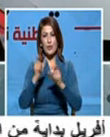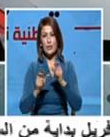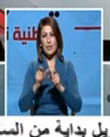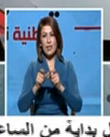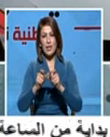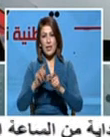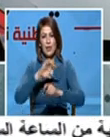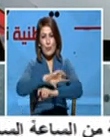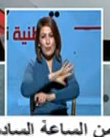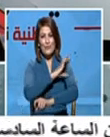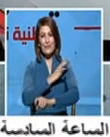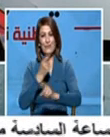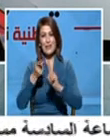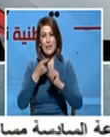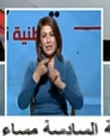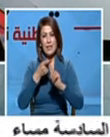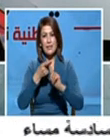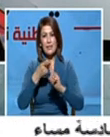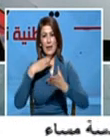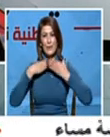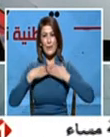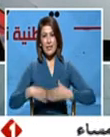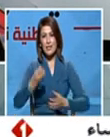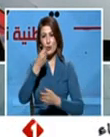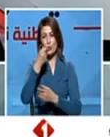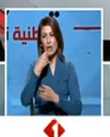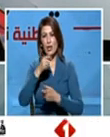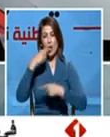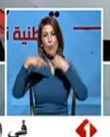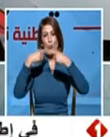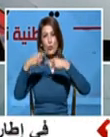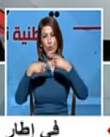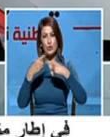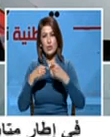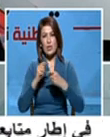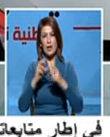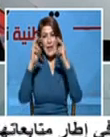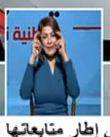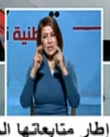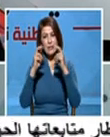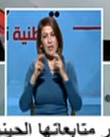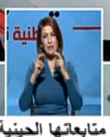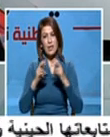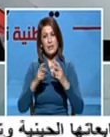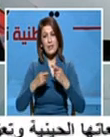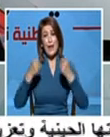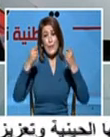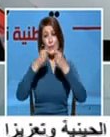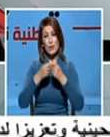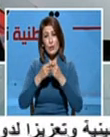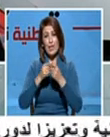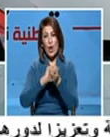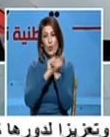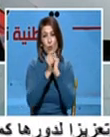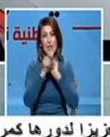فيرتبرال لا سبوندلارتريت هو الدواء نتاعهم ياخذوها على طول. قلنا لهم راهو تحاولوا تنقصوا لو ماكسيموم وتعوضوه